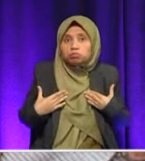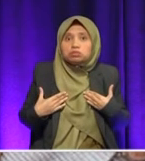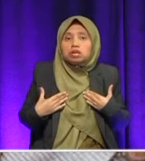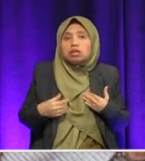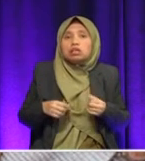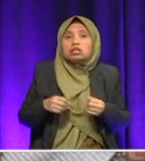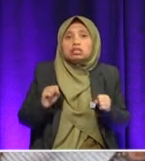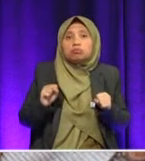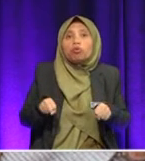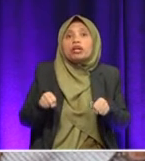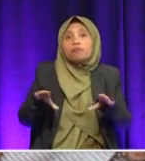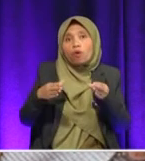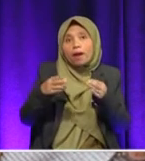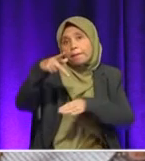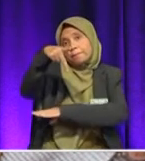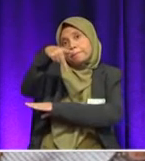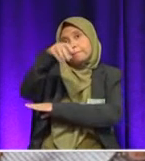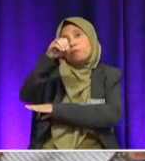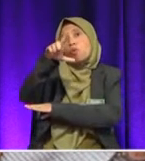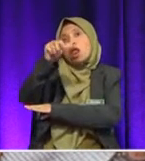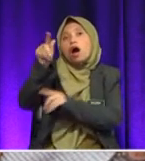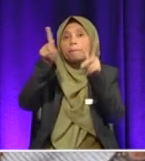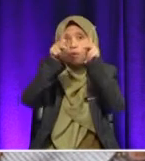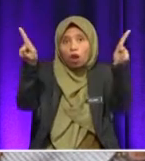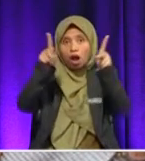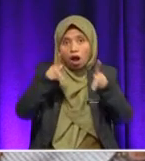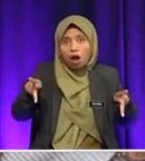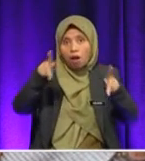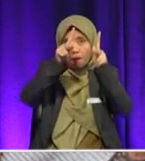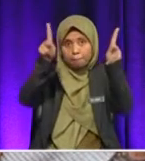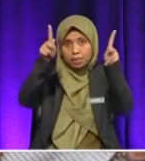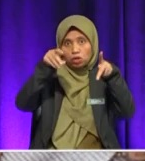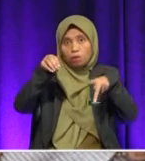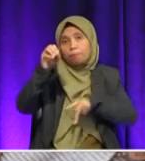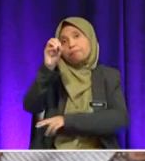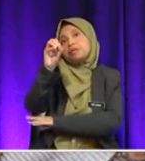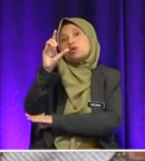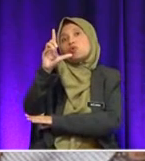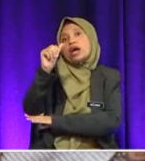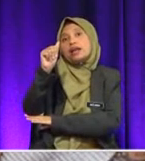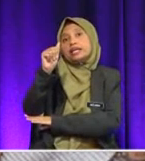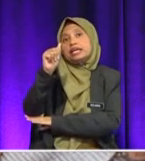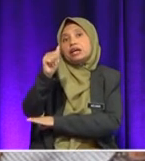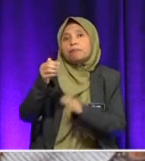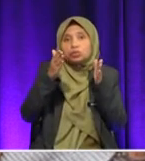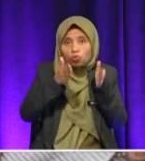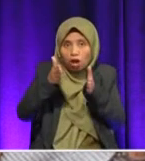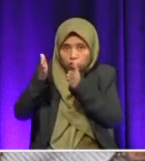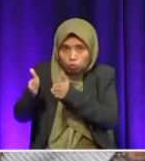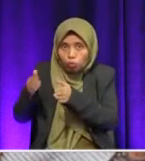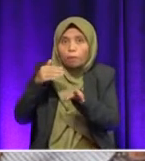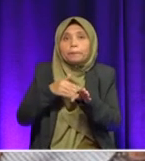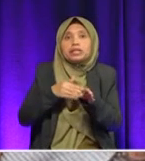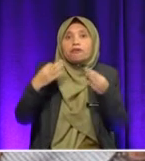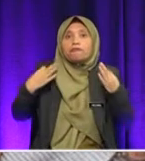mengubah sesuai pola yang kita mereka lepas tu kita Bude menyusun ataupun apa di Febri